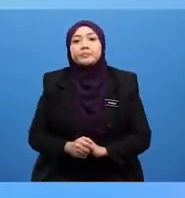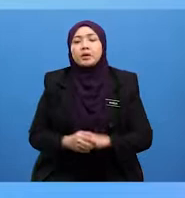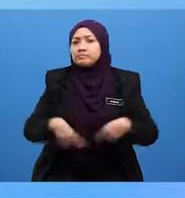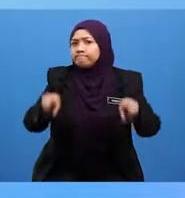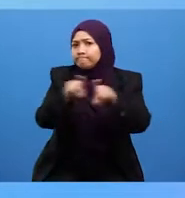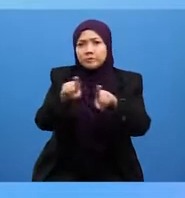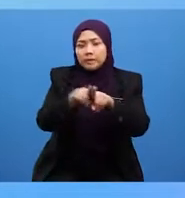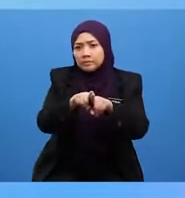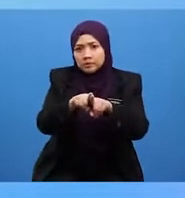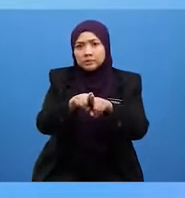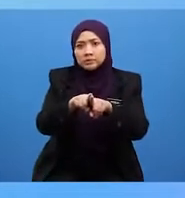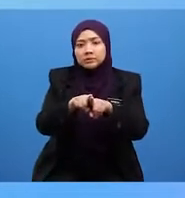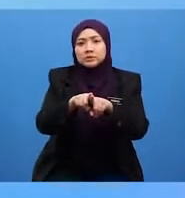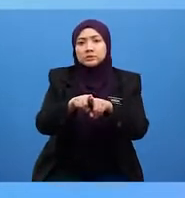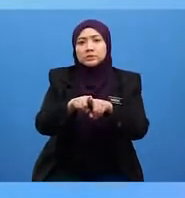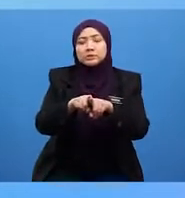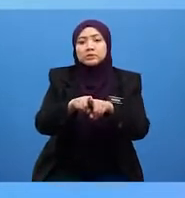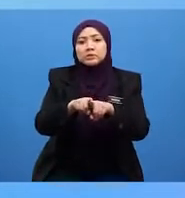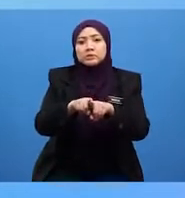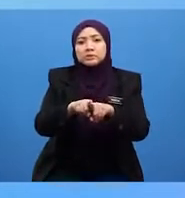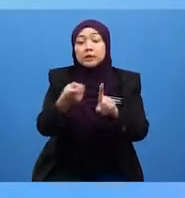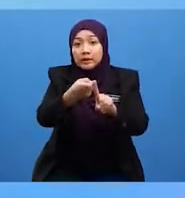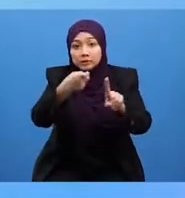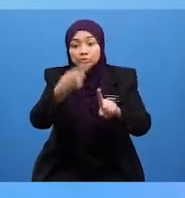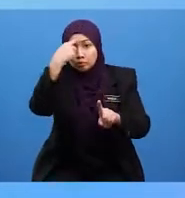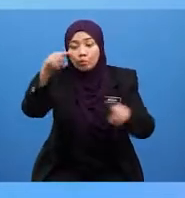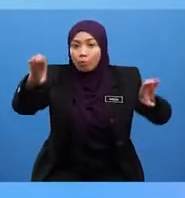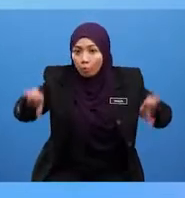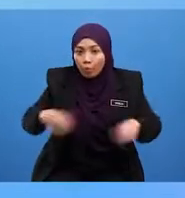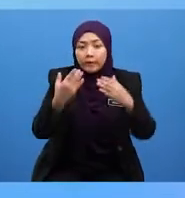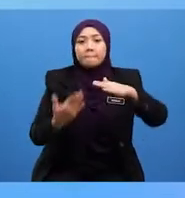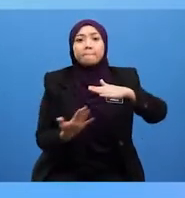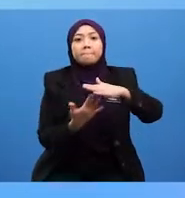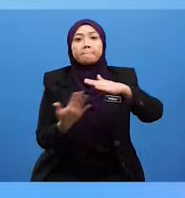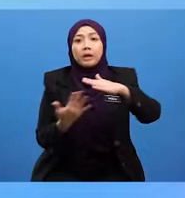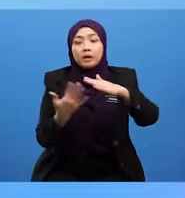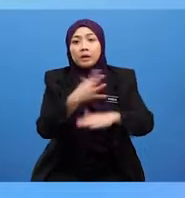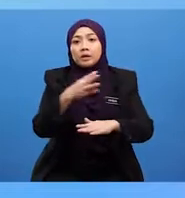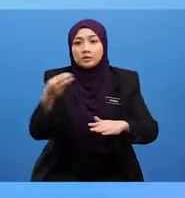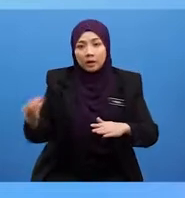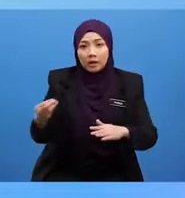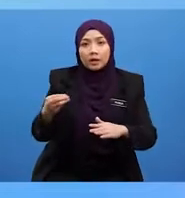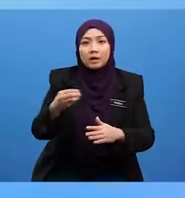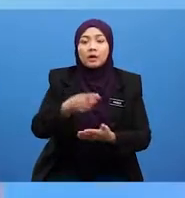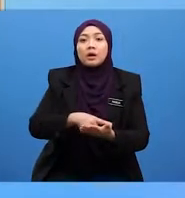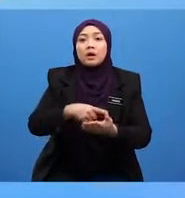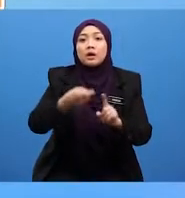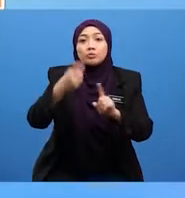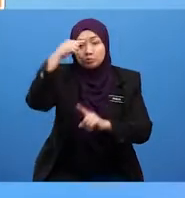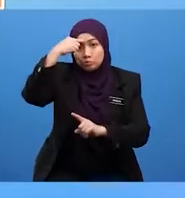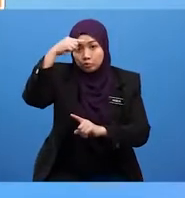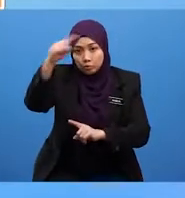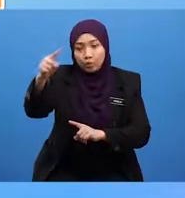plastik selain daripada sebagai bahan bakar dan pelincir. Oleh itu,